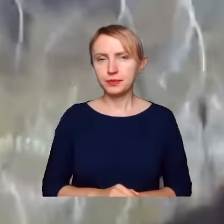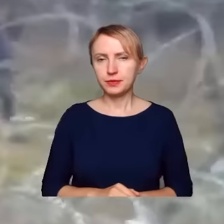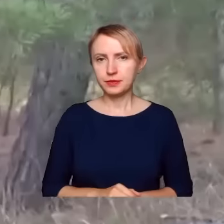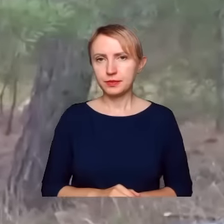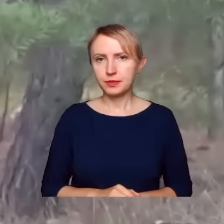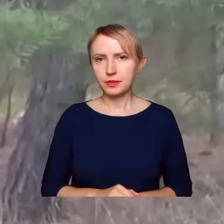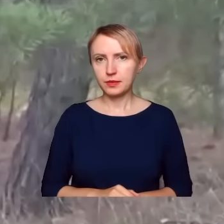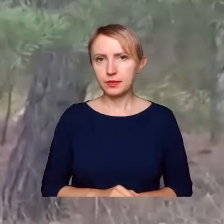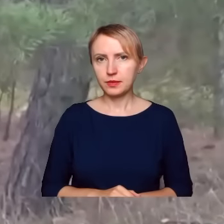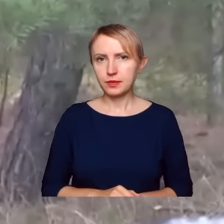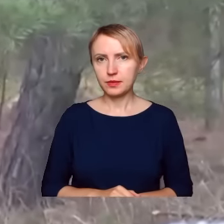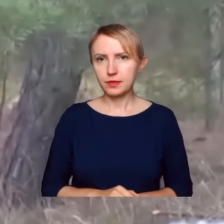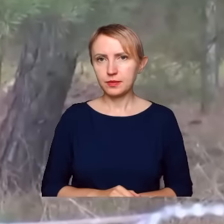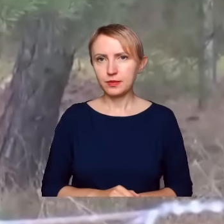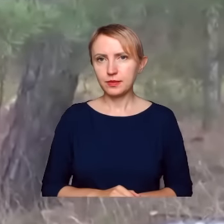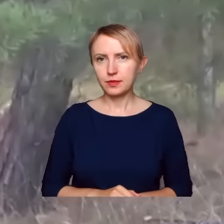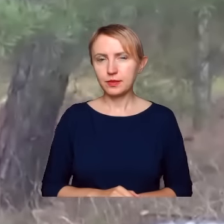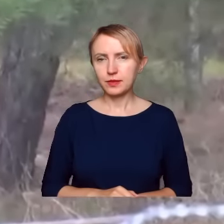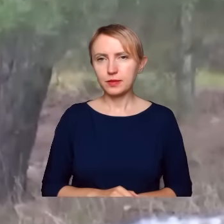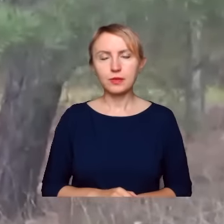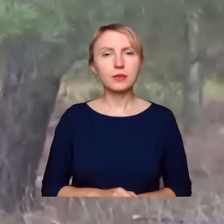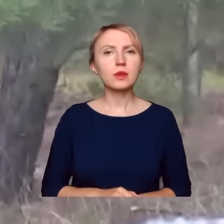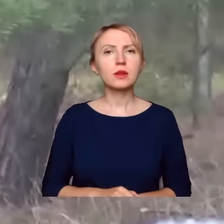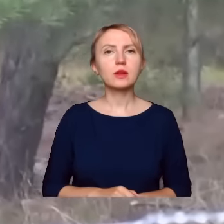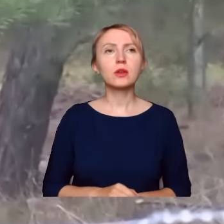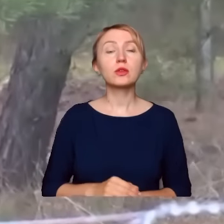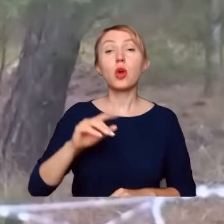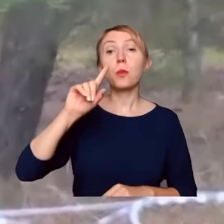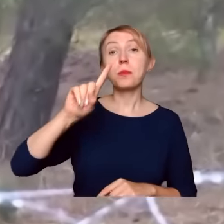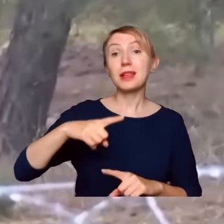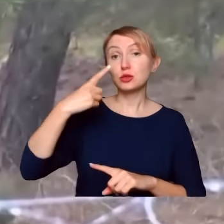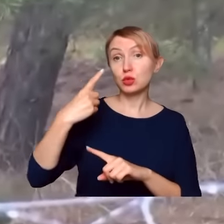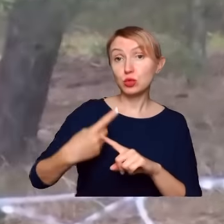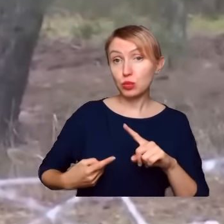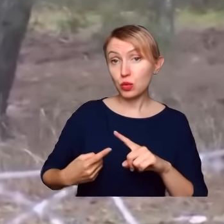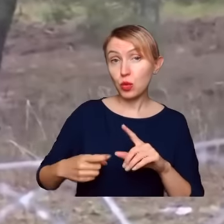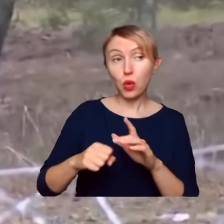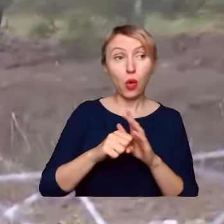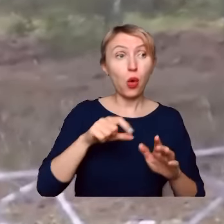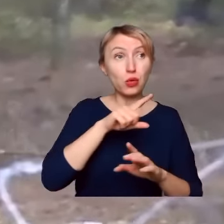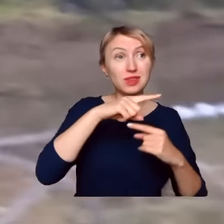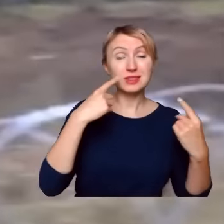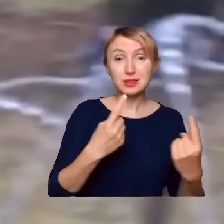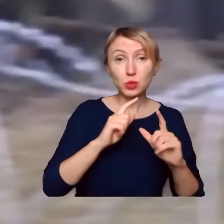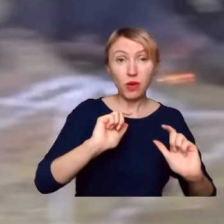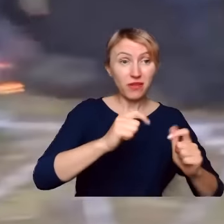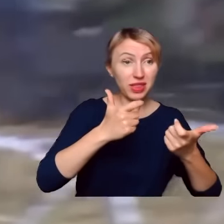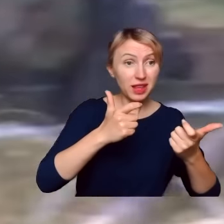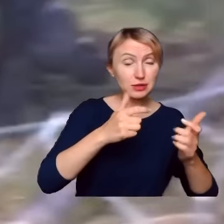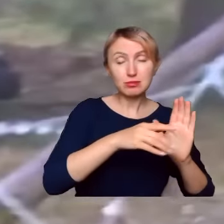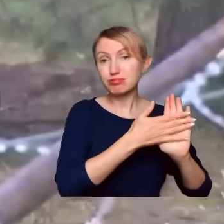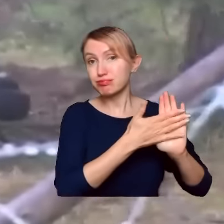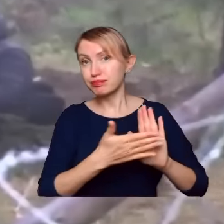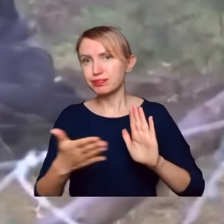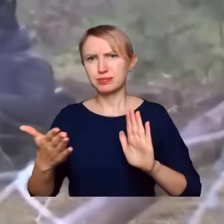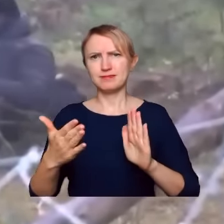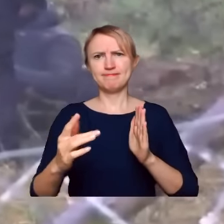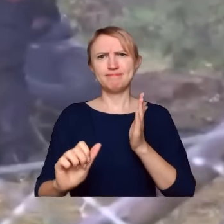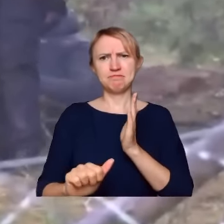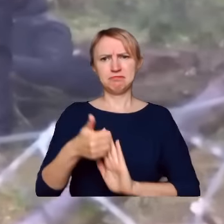to aż około półtora miesiąca od zaistnienia tego zdarzenia. Jest to niespotykane i